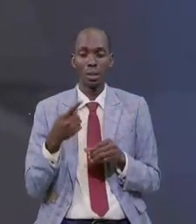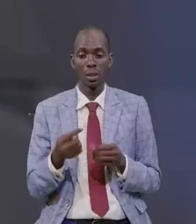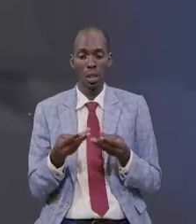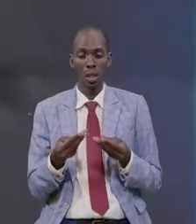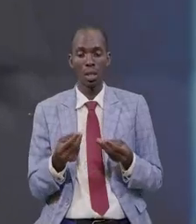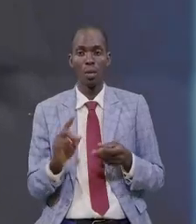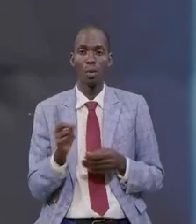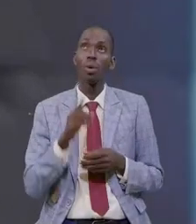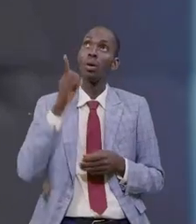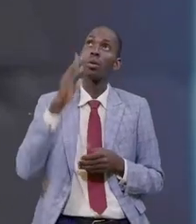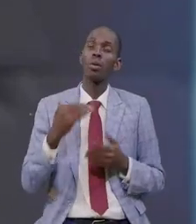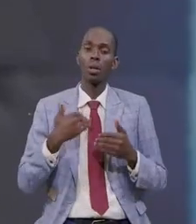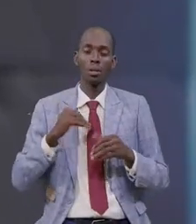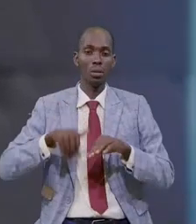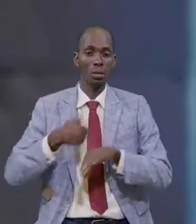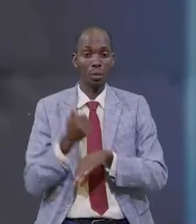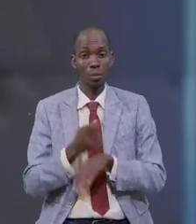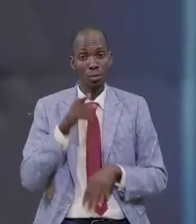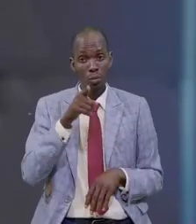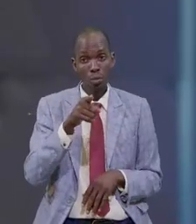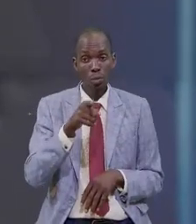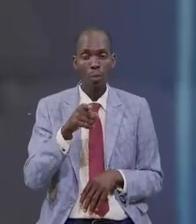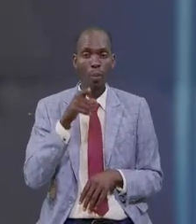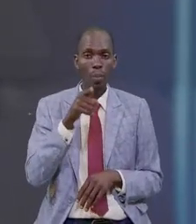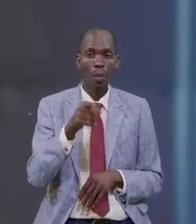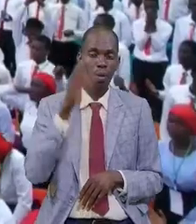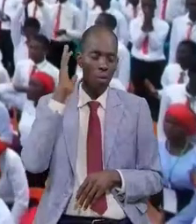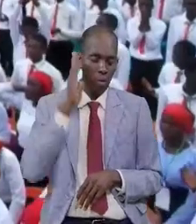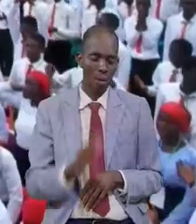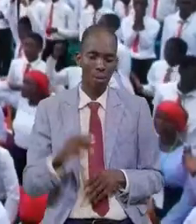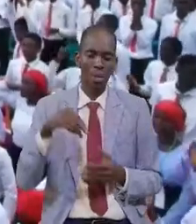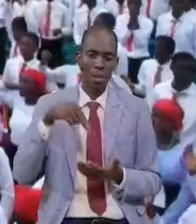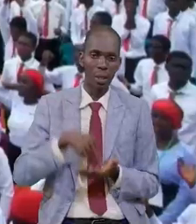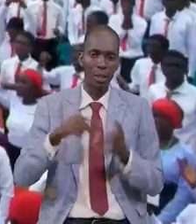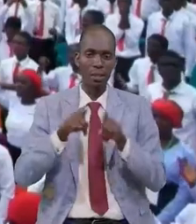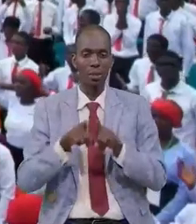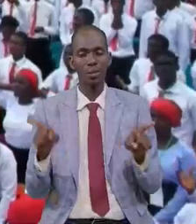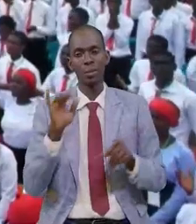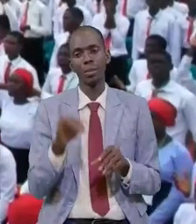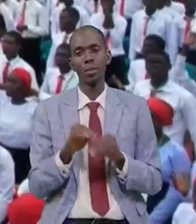le pays où Dieu t'a établi toi tu vas tenir ferment